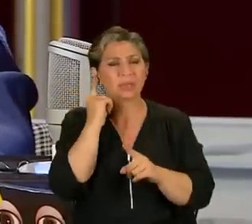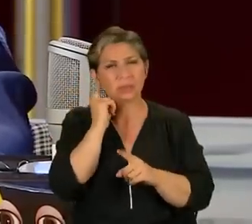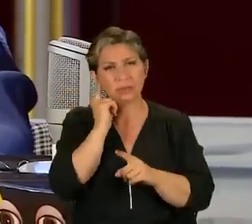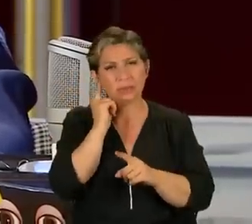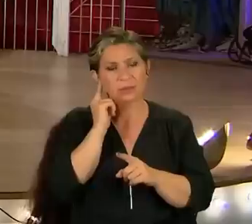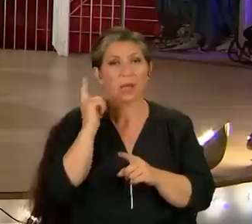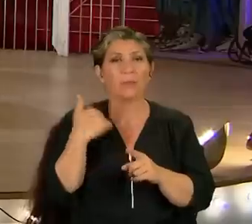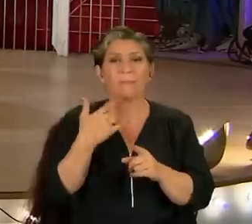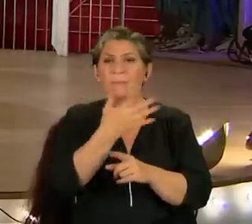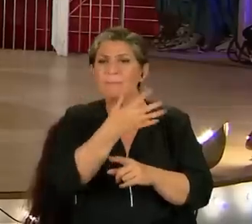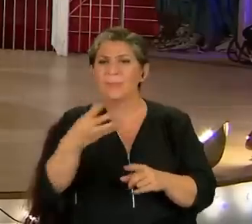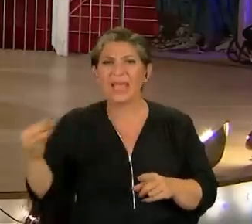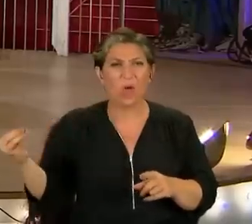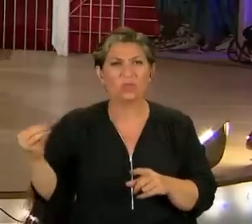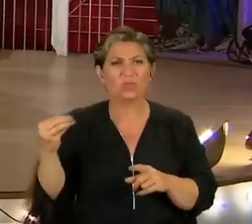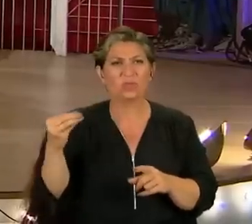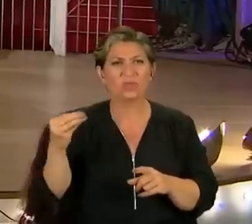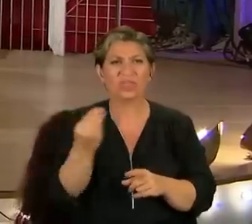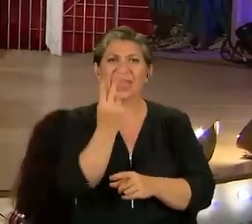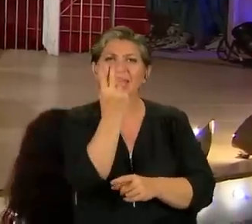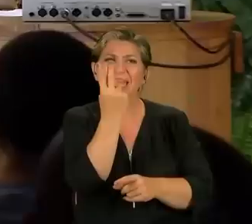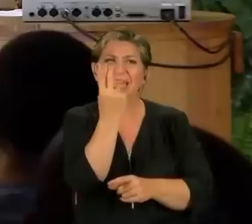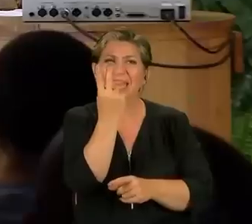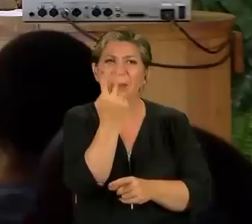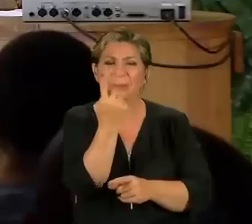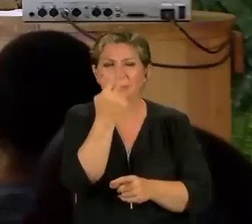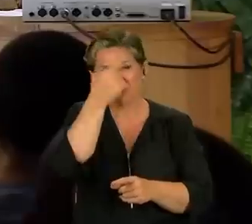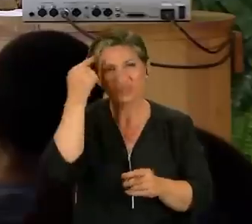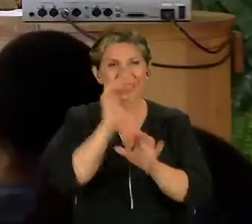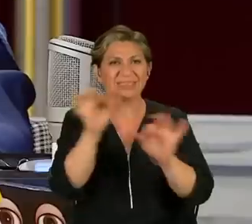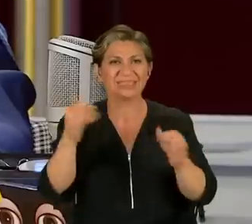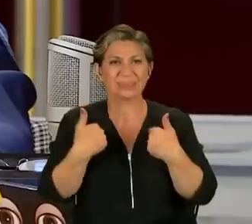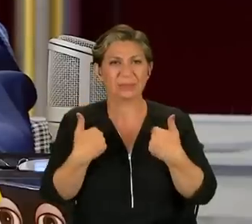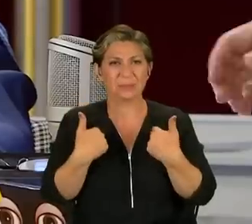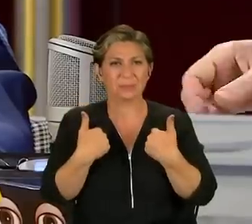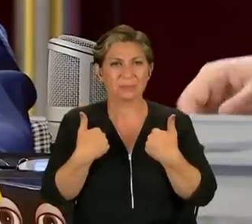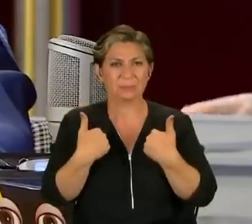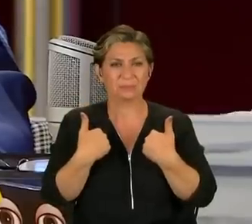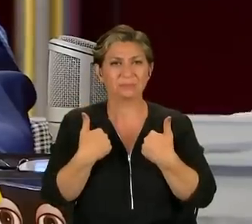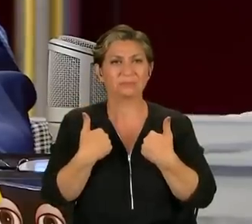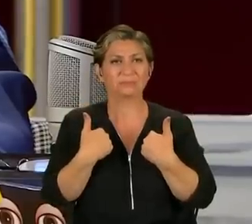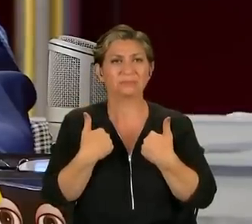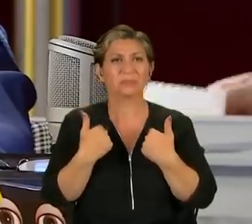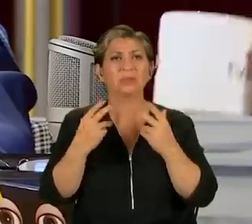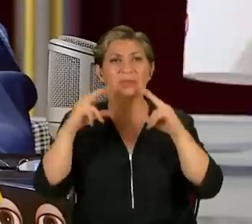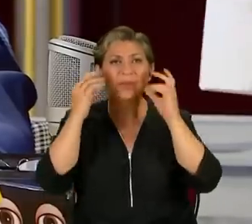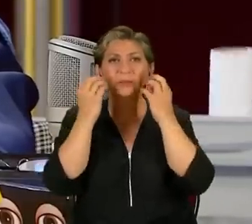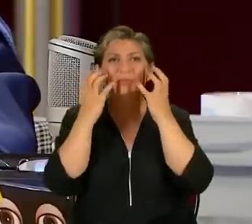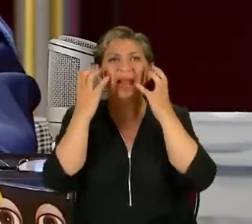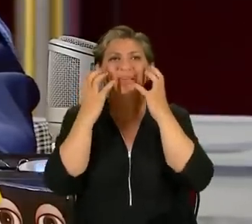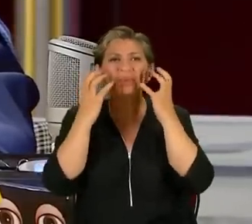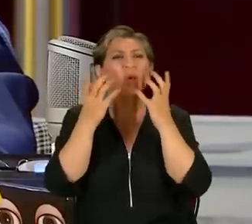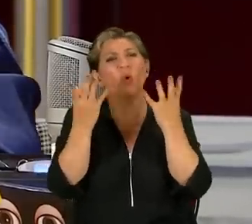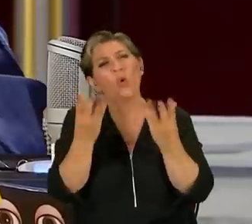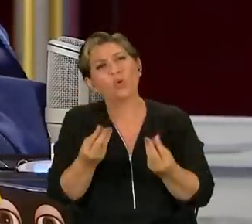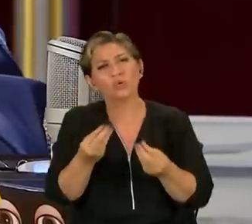Ben milyondaki iki tanenin şanssızın içinde yer aldım. O